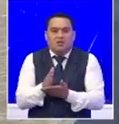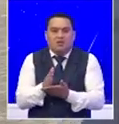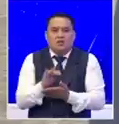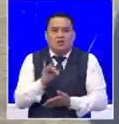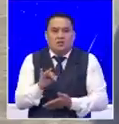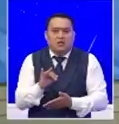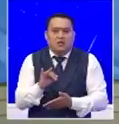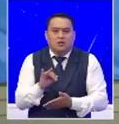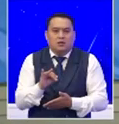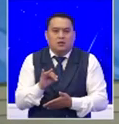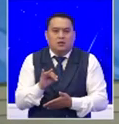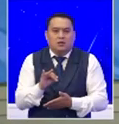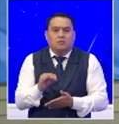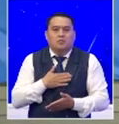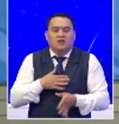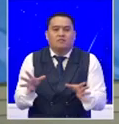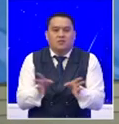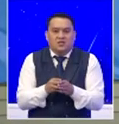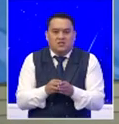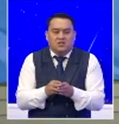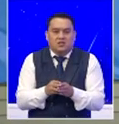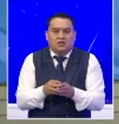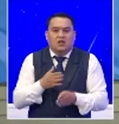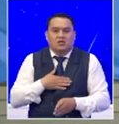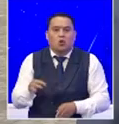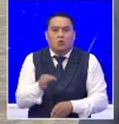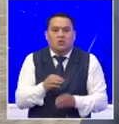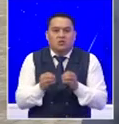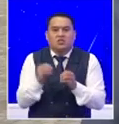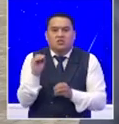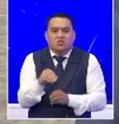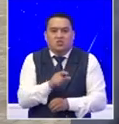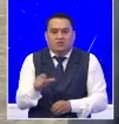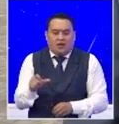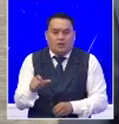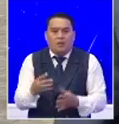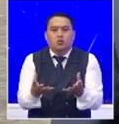и «Безбергемес» Жетісу. Наша область около 10 тысяч человек получили